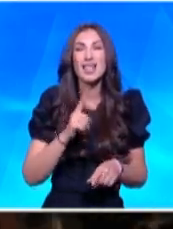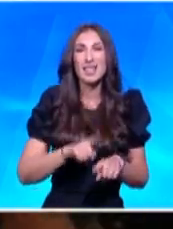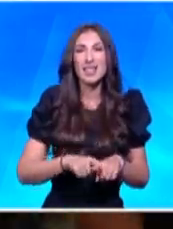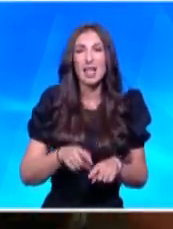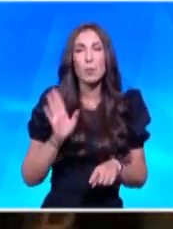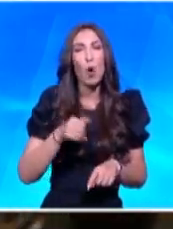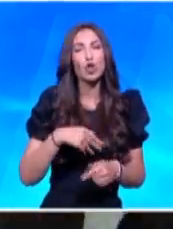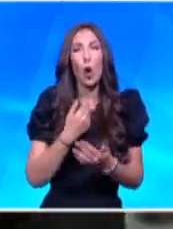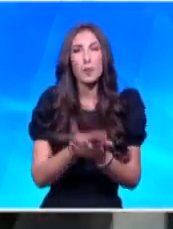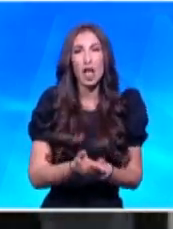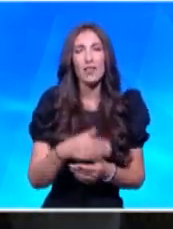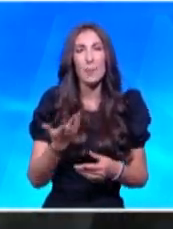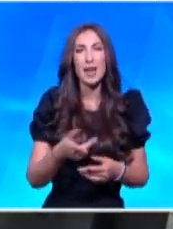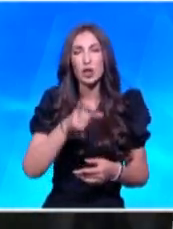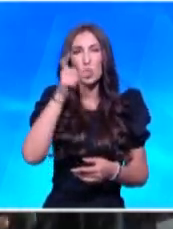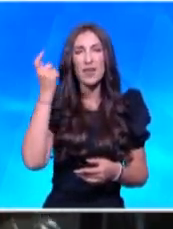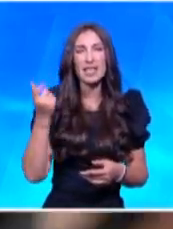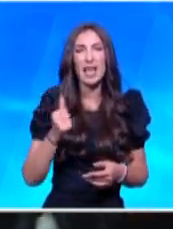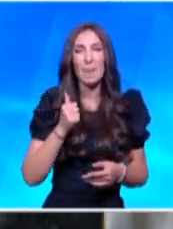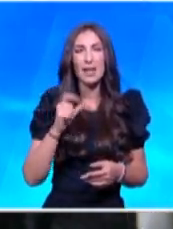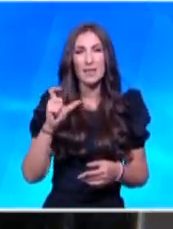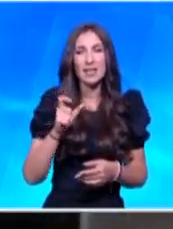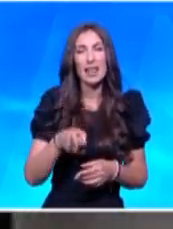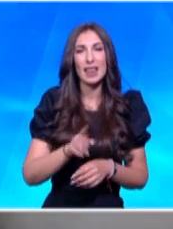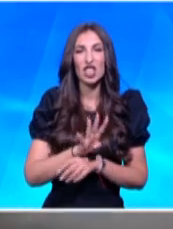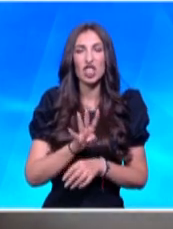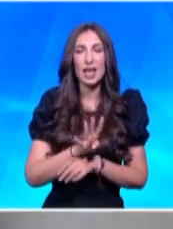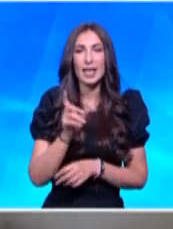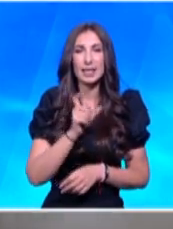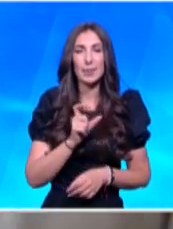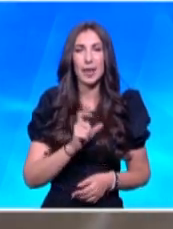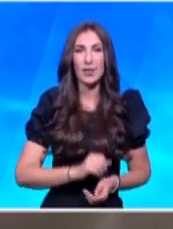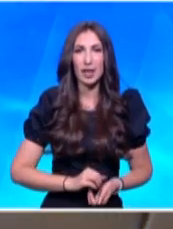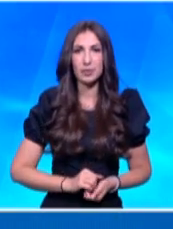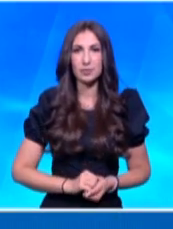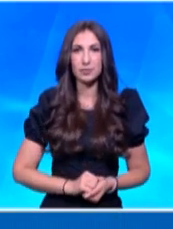да бъде обжалвано пред Софийския апелативен съд на 14 септември.